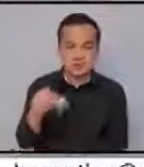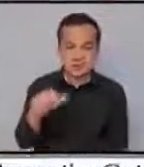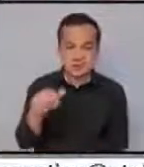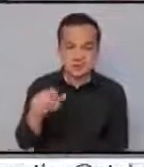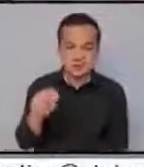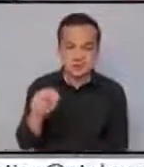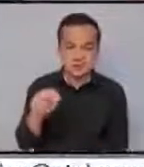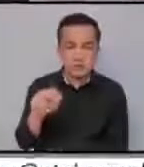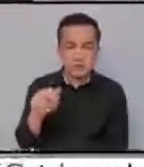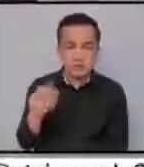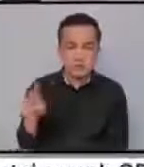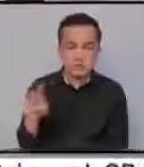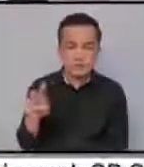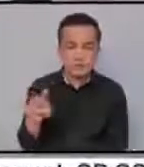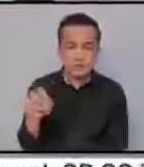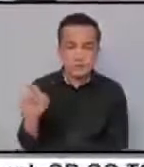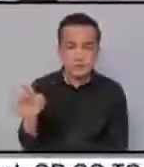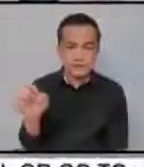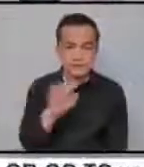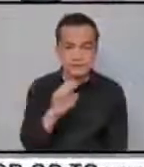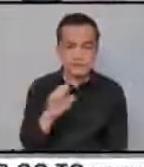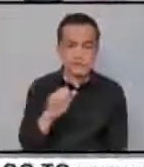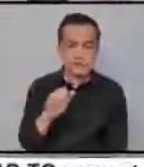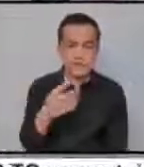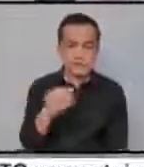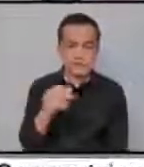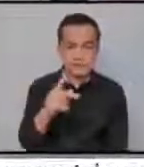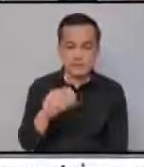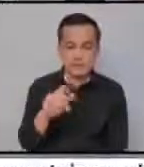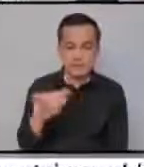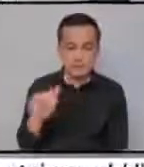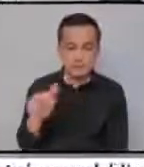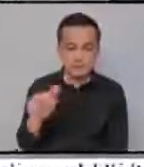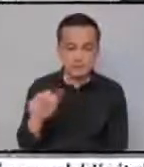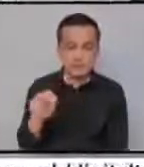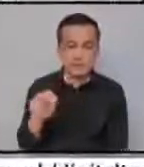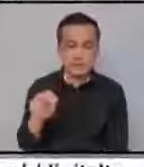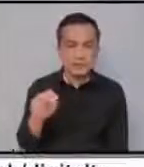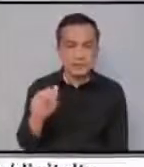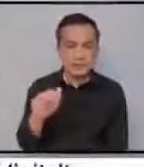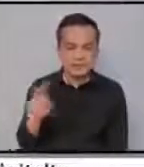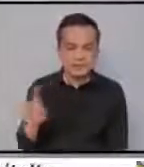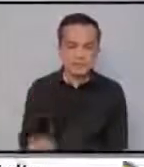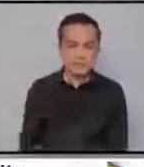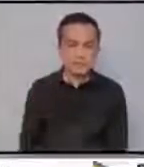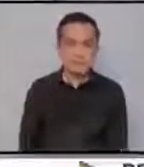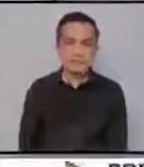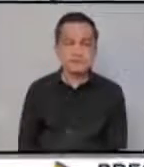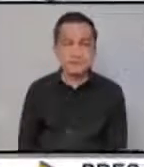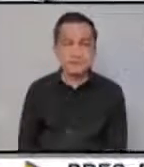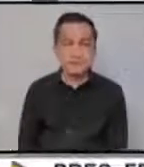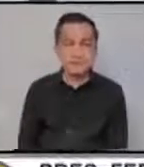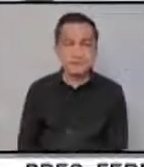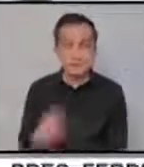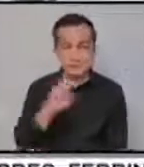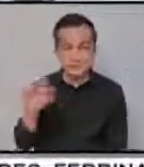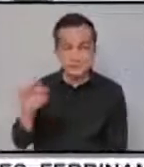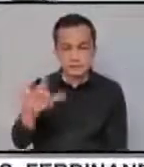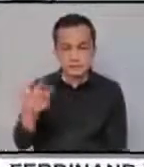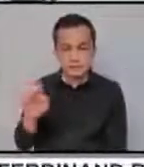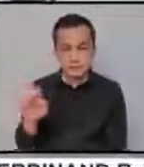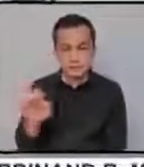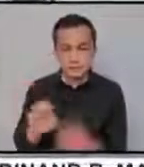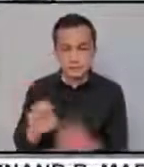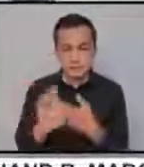o Kalayaan Avenue. Samantala yung bahagi naman ng westbound lane, ang tanging nararanas, or eastbound lane rather, ay yung mga pabalik ng Bulacan at